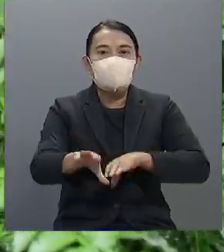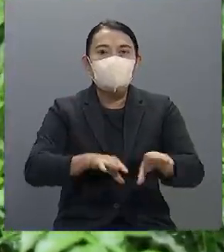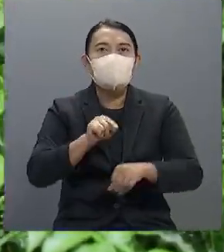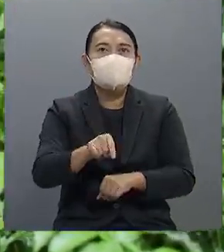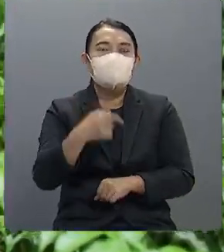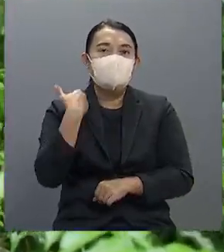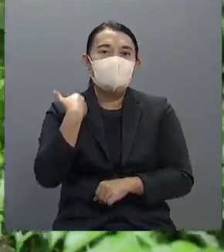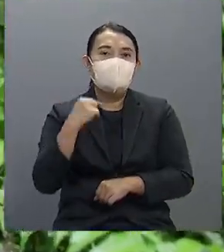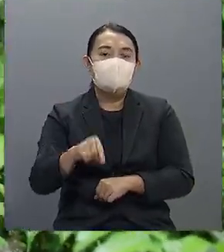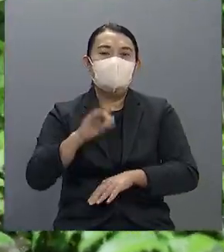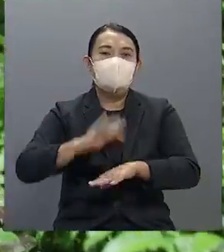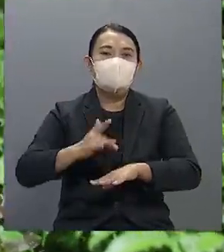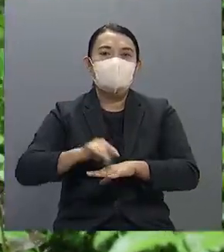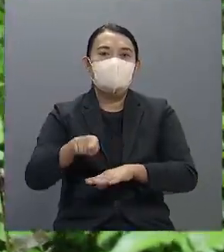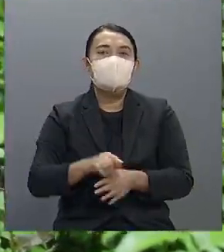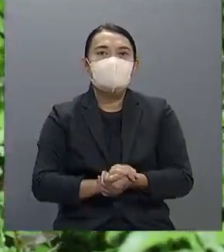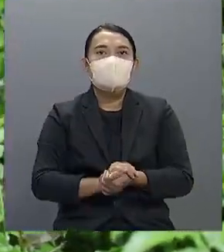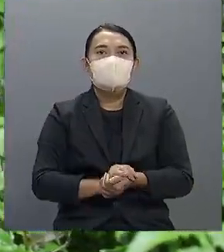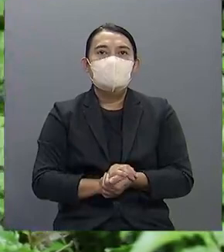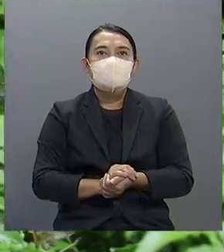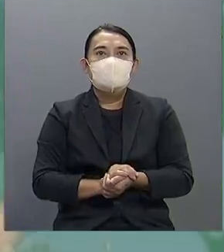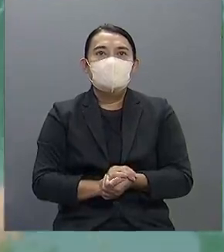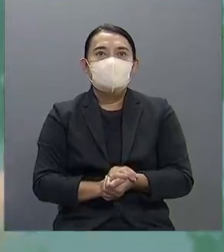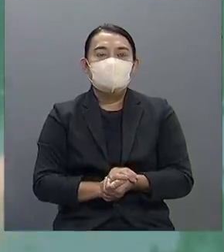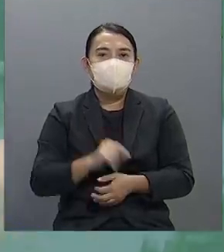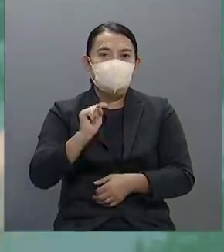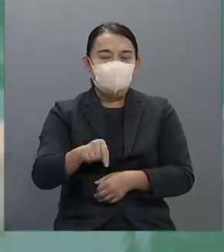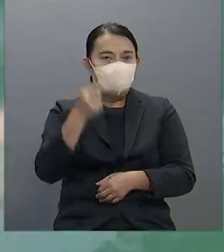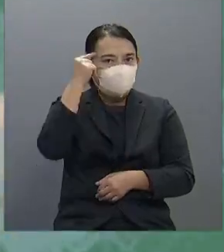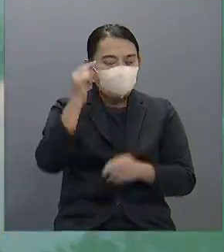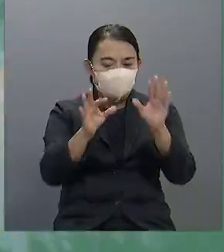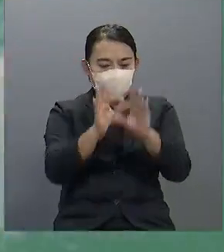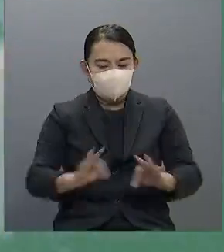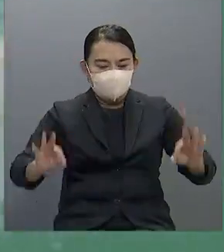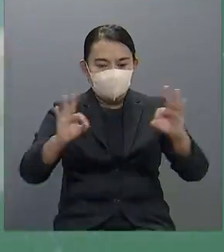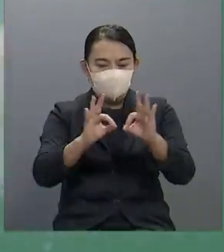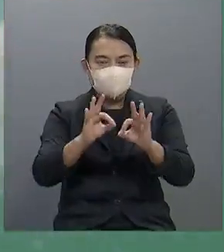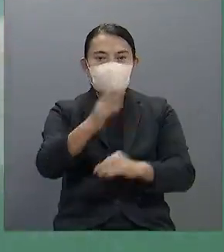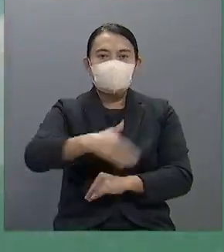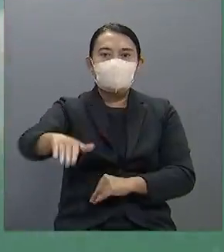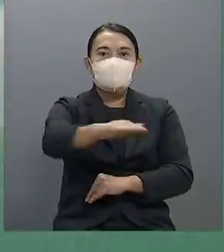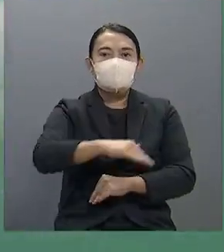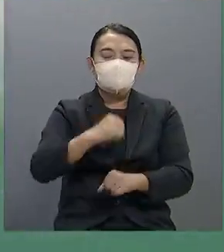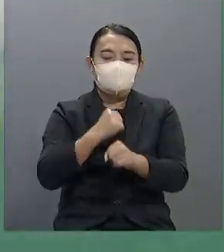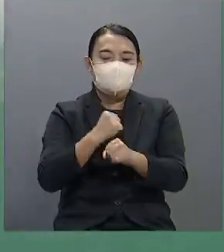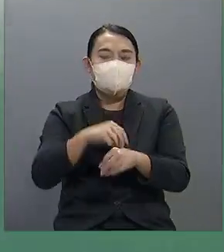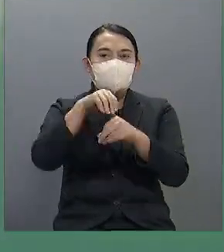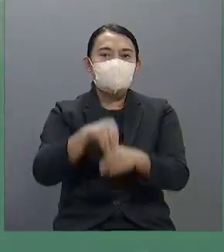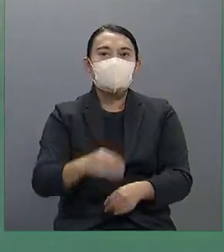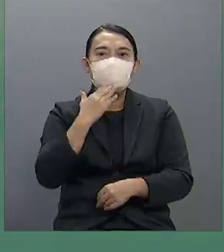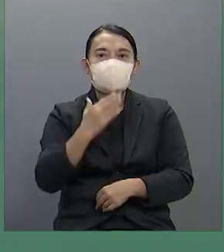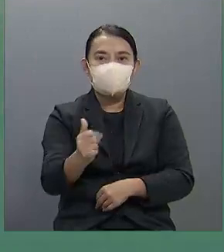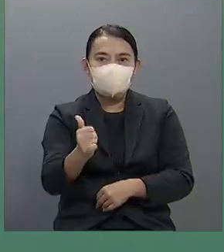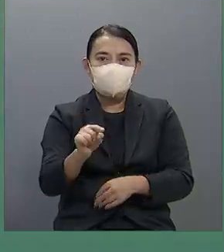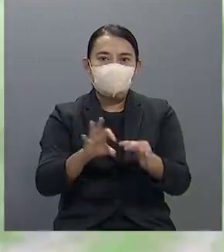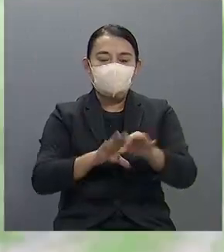าติเพราะนั้นตรงนี้นะครับคนบ้านทุ่งกระโปรงก็เลยตระหนักแล้วว่าสิ่งต่างๆเหล่านี้ถ้าจะให้มันยั่งยืนได้เราต้องมาจัดการเราก็เลยเรียนรู้เรื่องการจัด